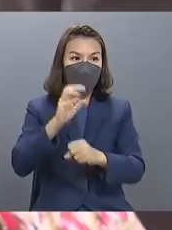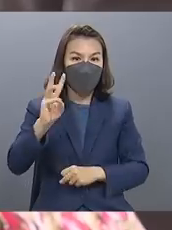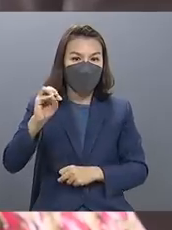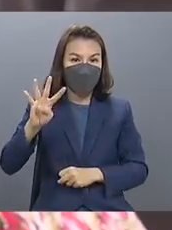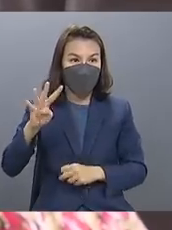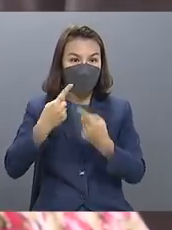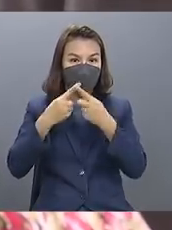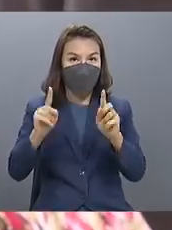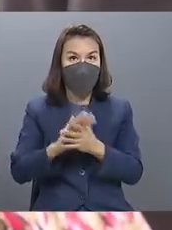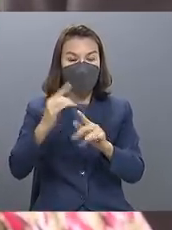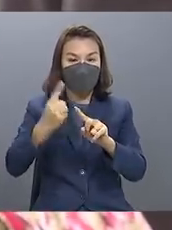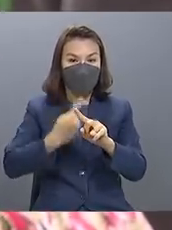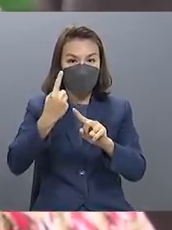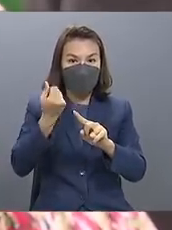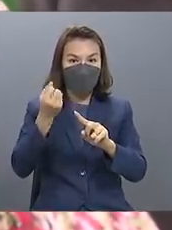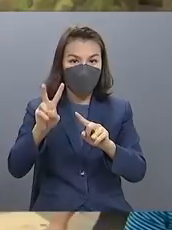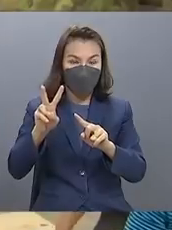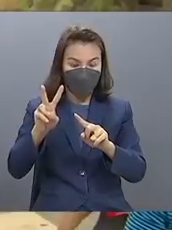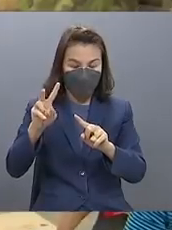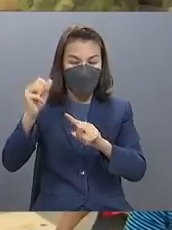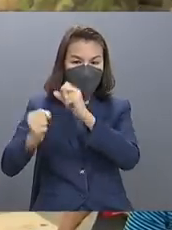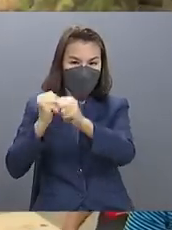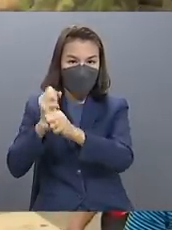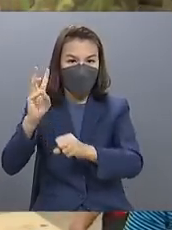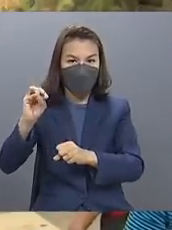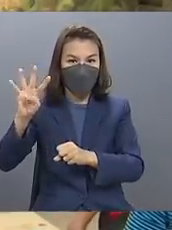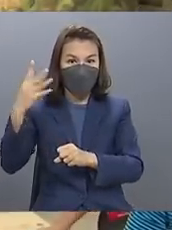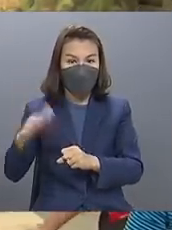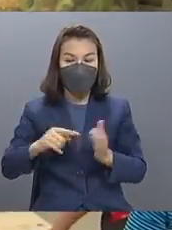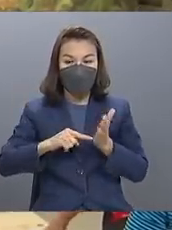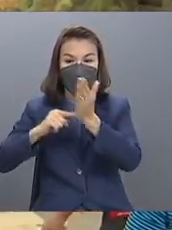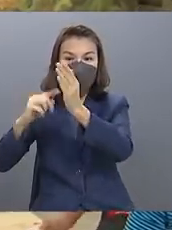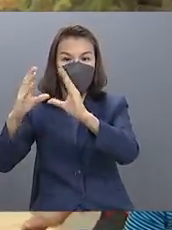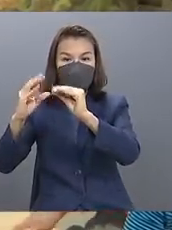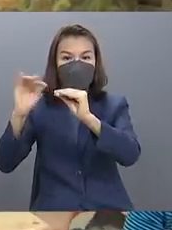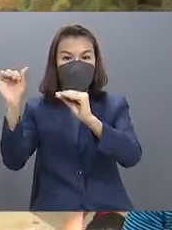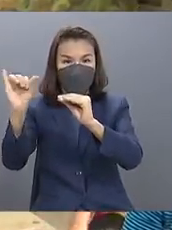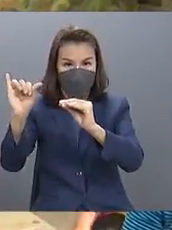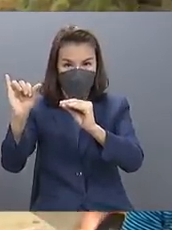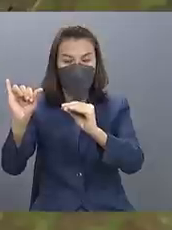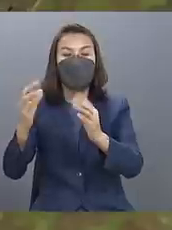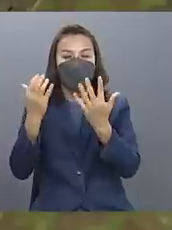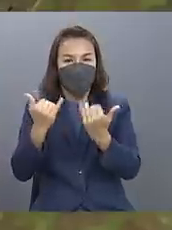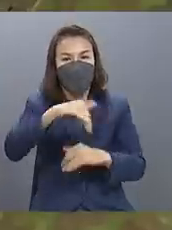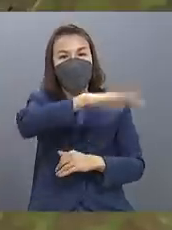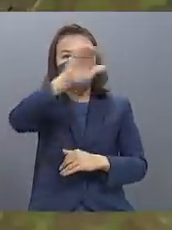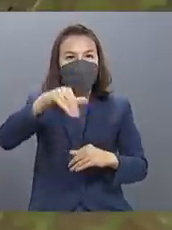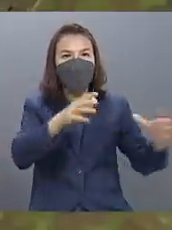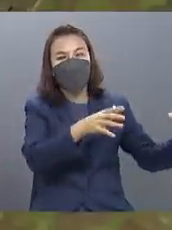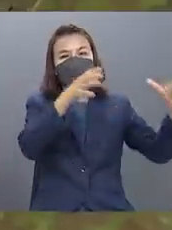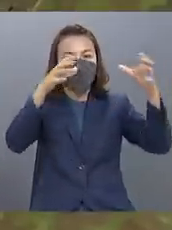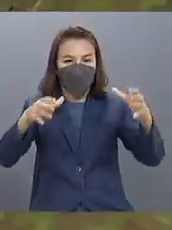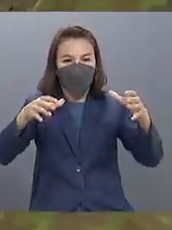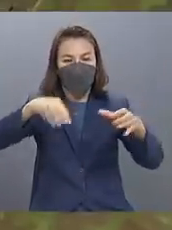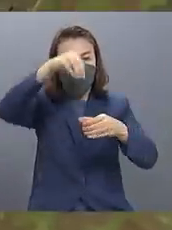เดือนธันวาคมปี 2564ก็ยังไม่เข้าที่ประชุมคณะรัฐมนตรีนะครับจึงเป็นที่มาให้การรวมตัวอยู่ที่เรียนหน้าโครง